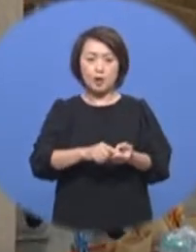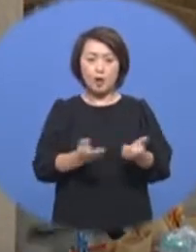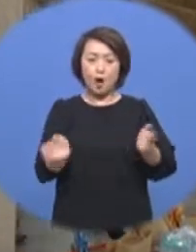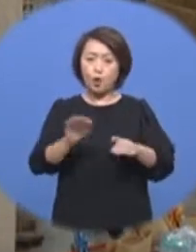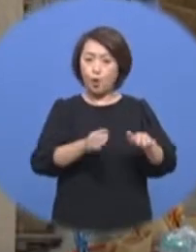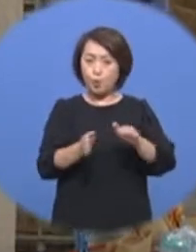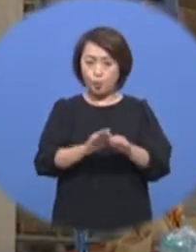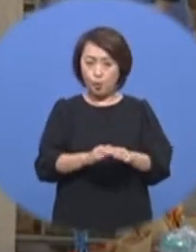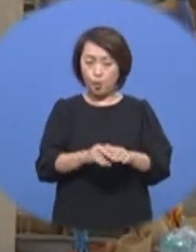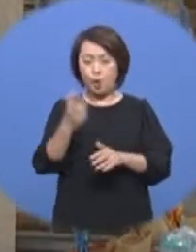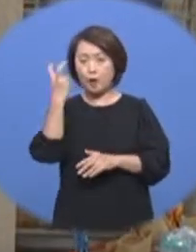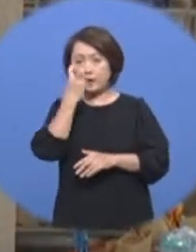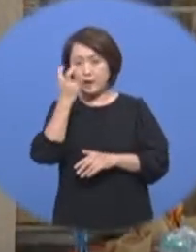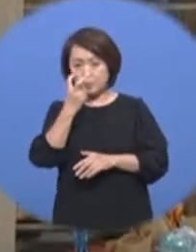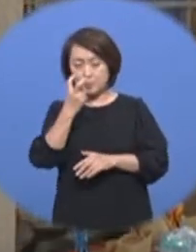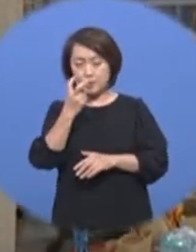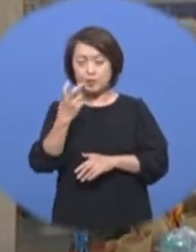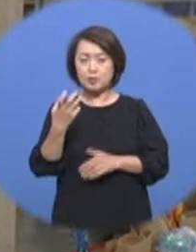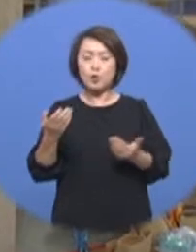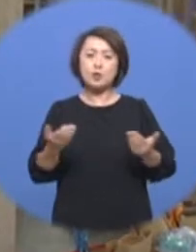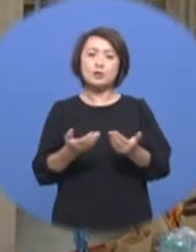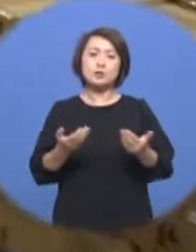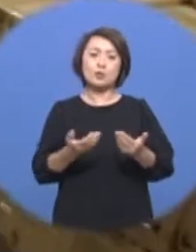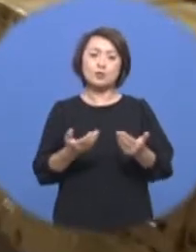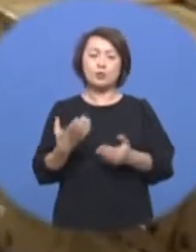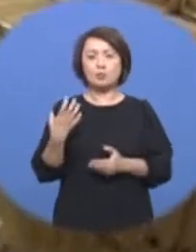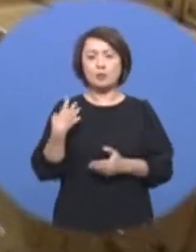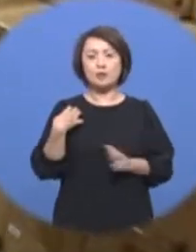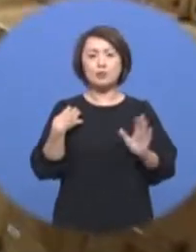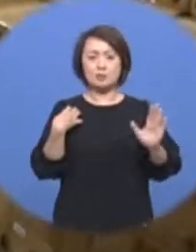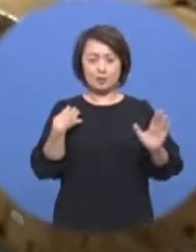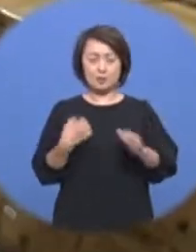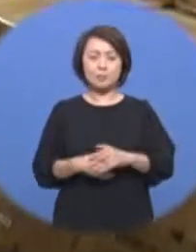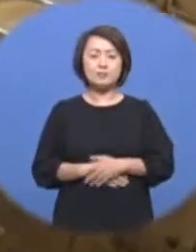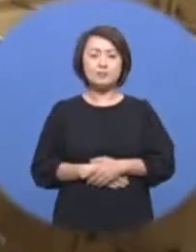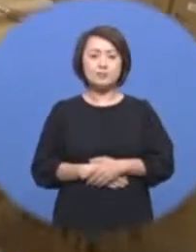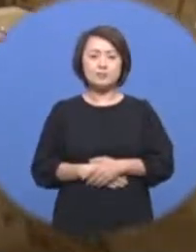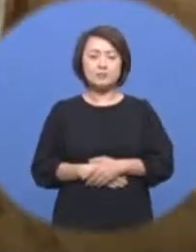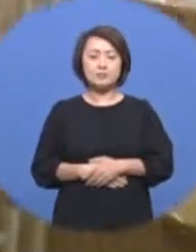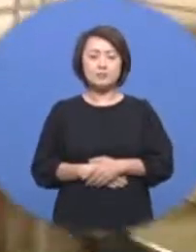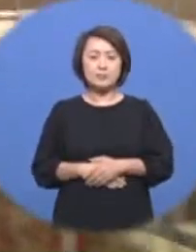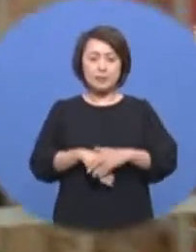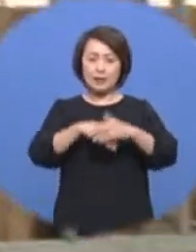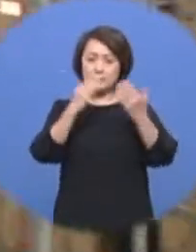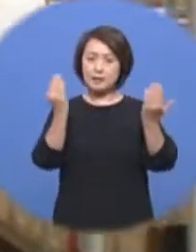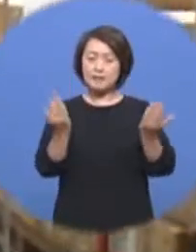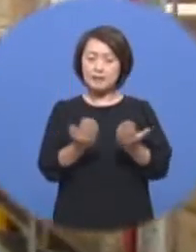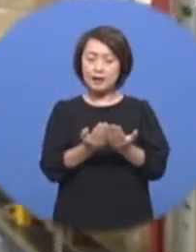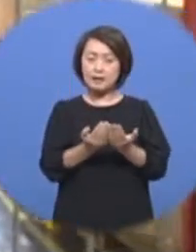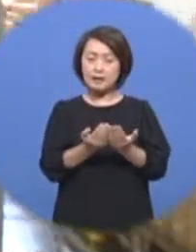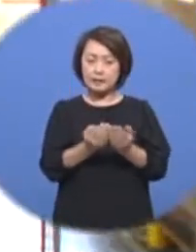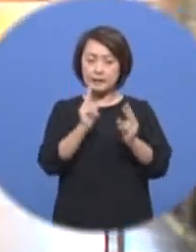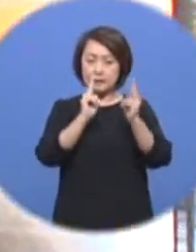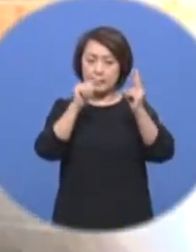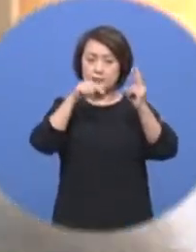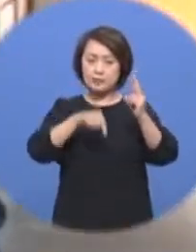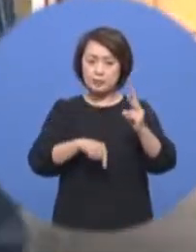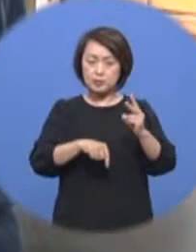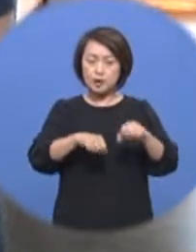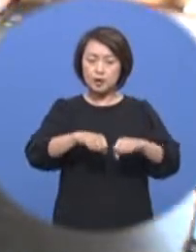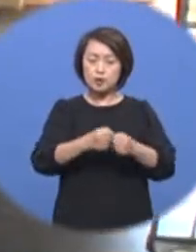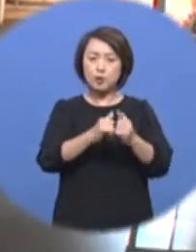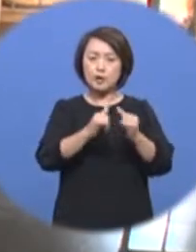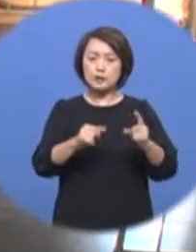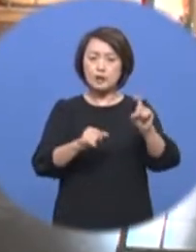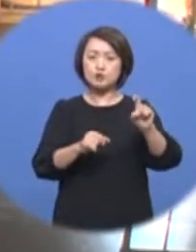梱包、検品などの業務に携わっています。高商全体では障害のある人を11人